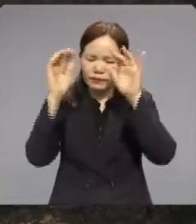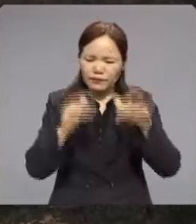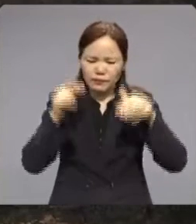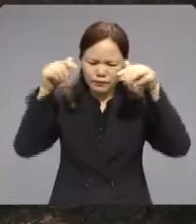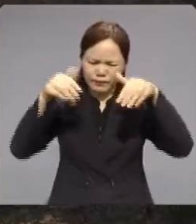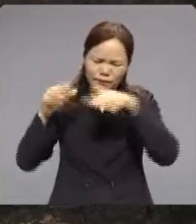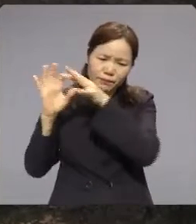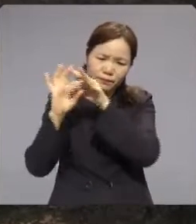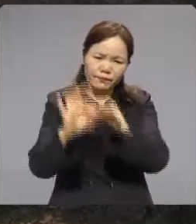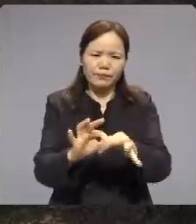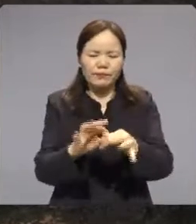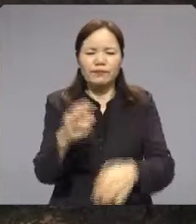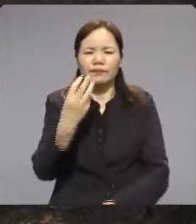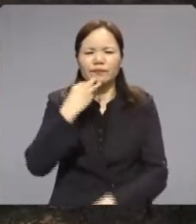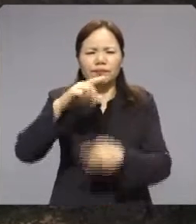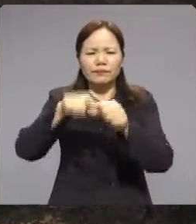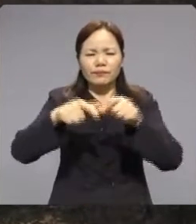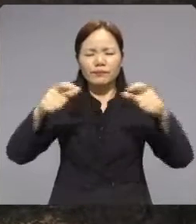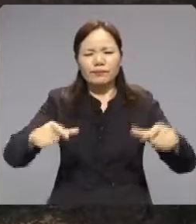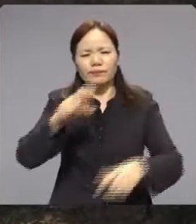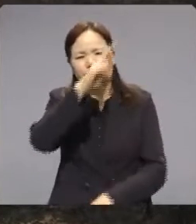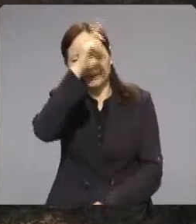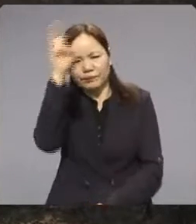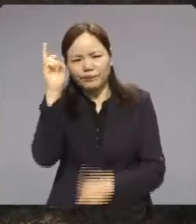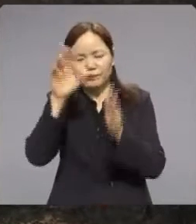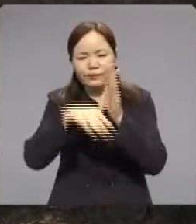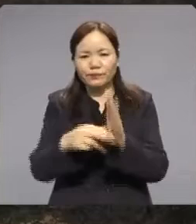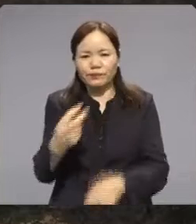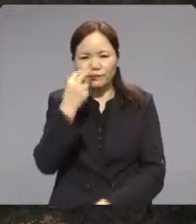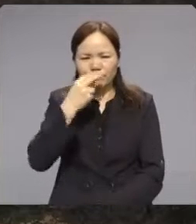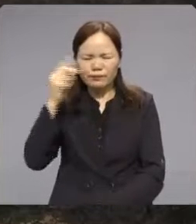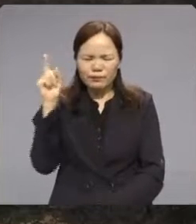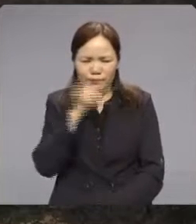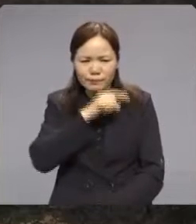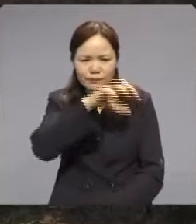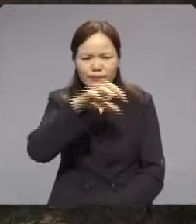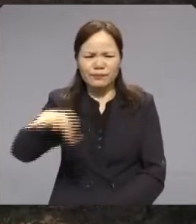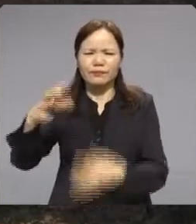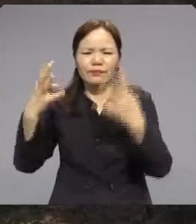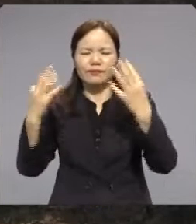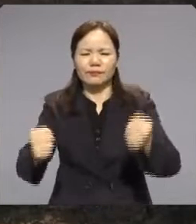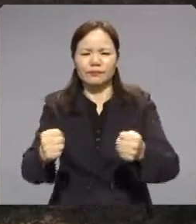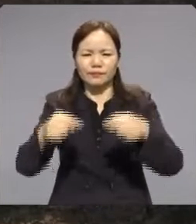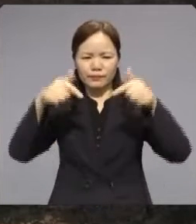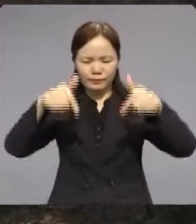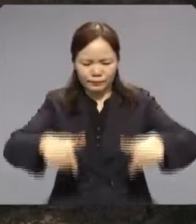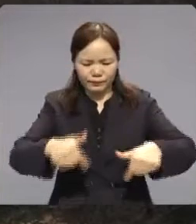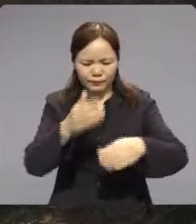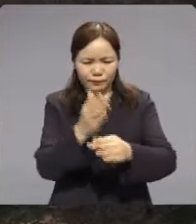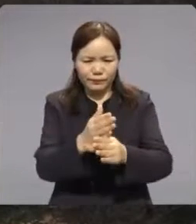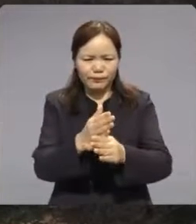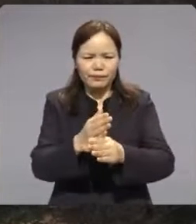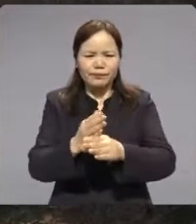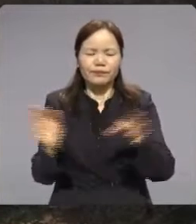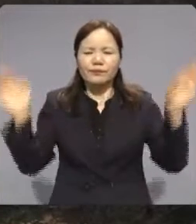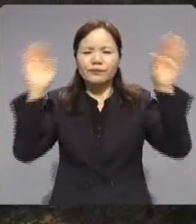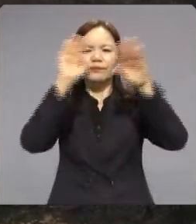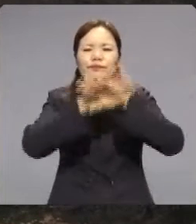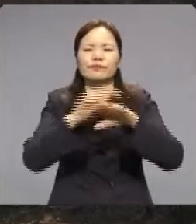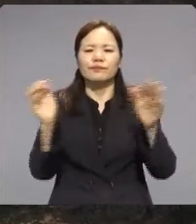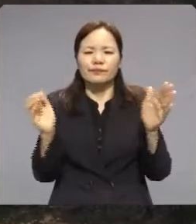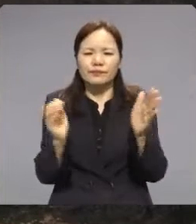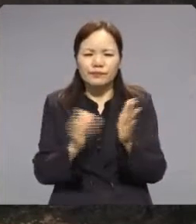보입니다 한편 수도권 지역은 오후 동안 공기가 탁한 곳이 많았는데요 서쪽을 중심으로는 밤까지